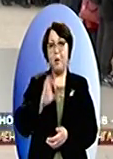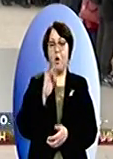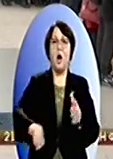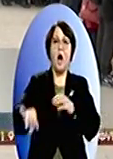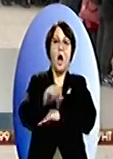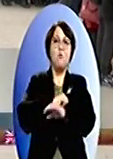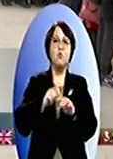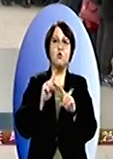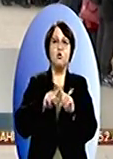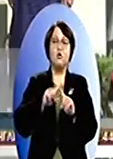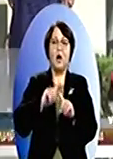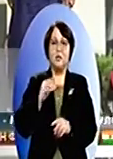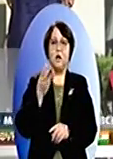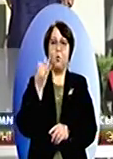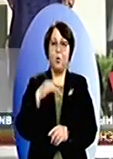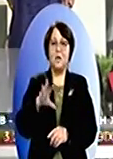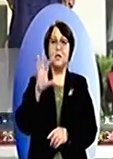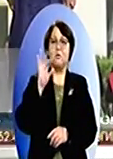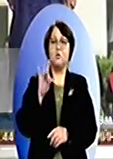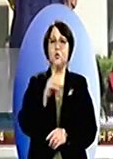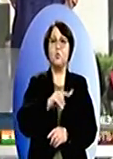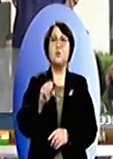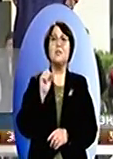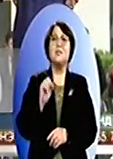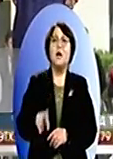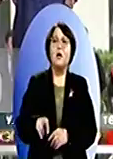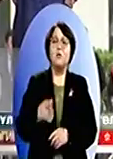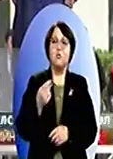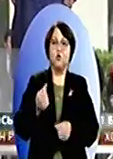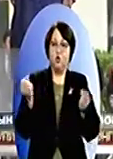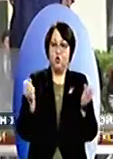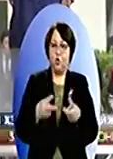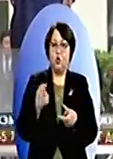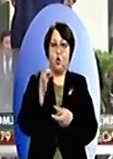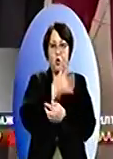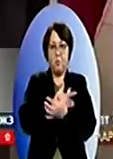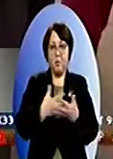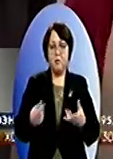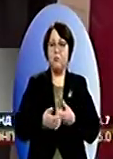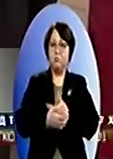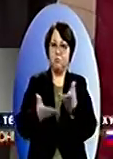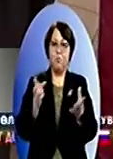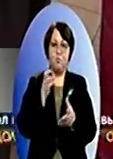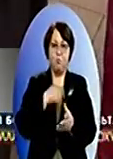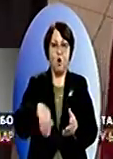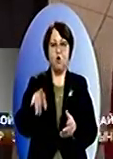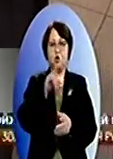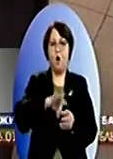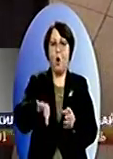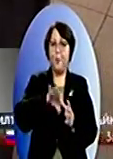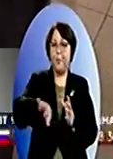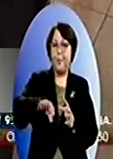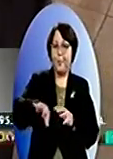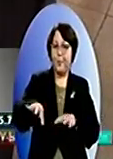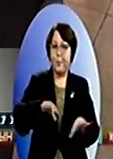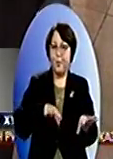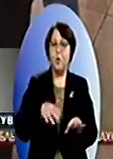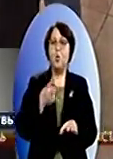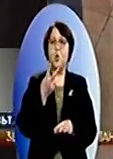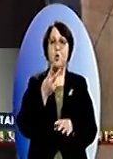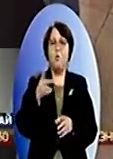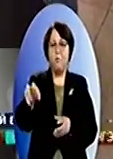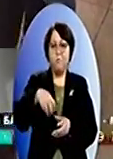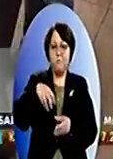хөдөө аж ахуйн салбарт 100 сая төгрөгийн өртөгтэй тоног төхөөрөмжийг гаргаж өглөө. Үүнд бордоо цацагч, хүнсний ногооны үрлөөр төмс